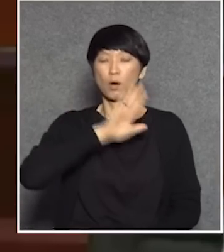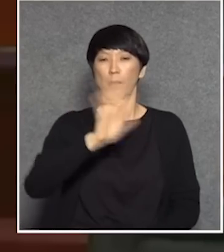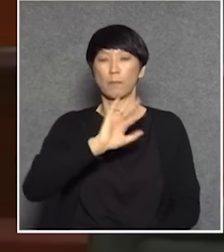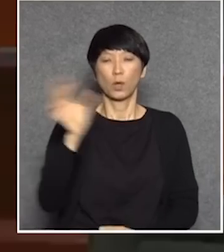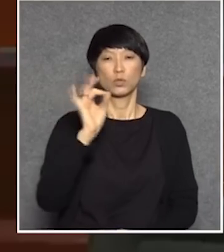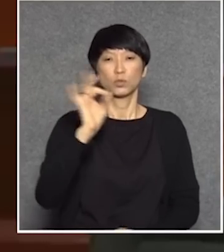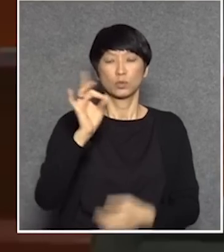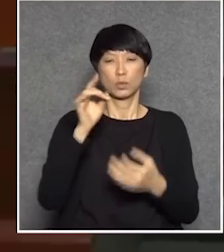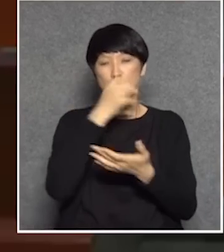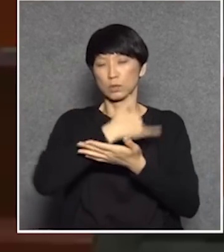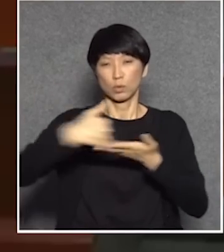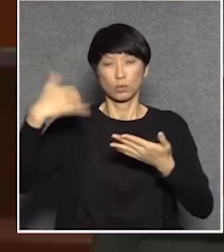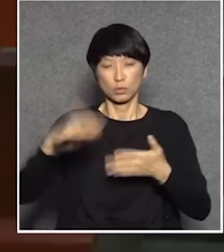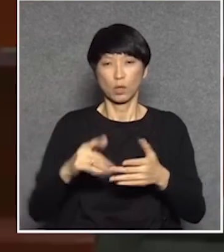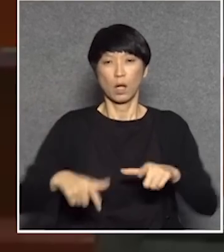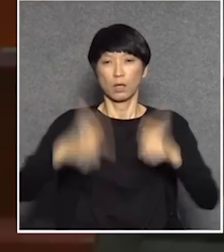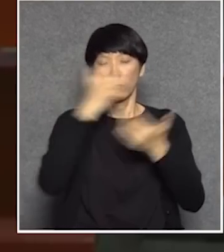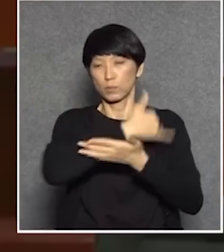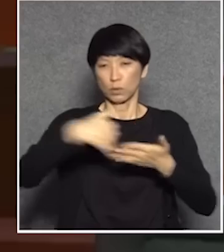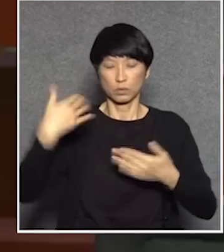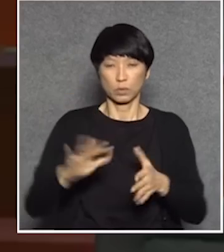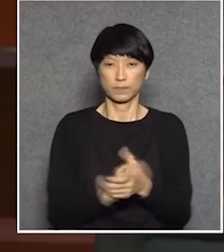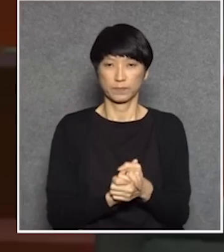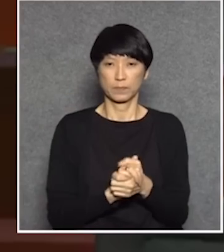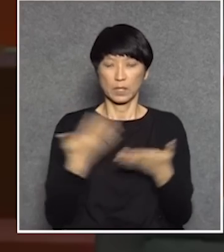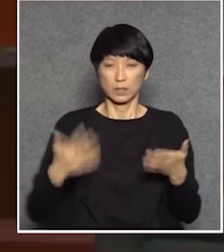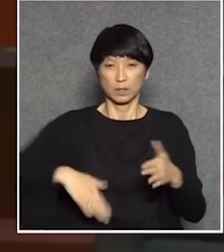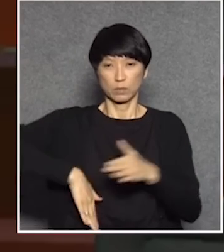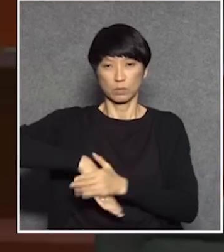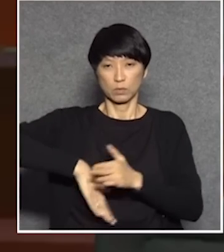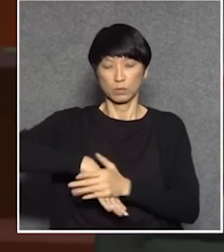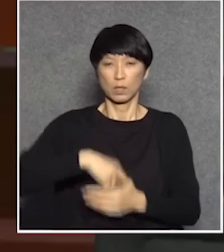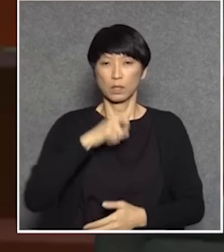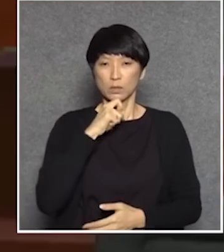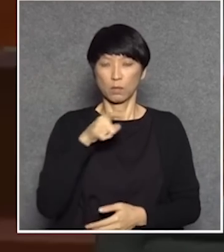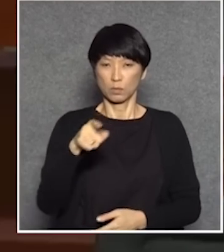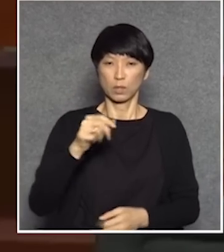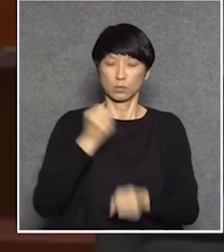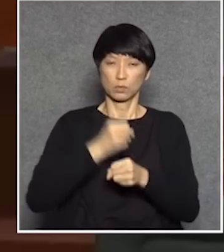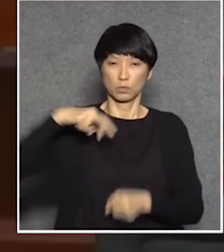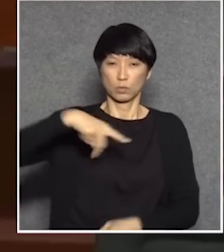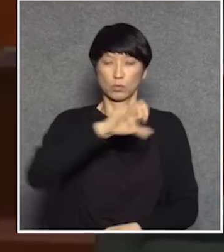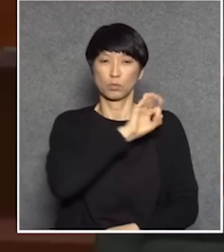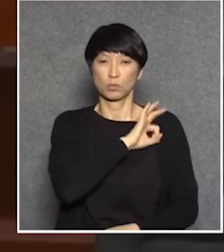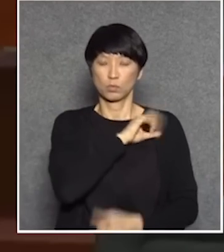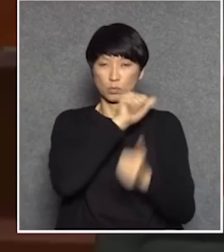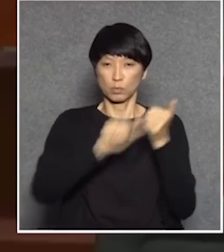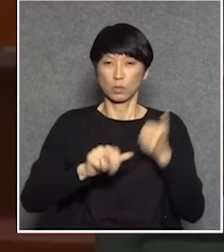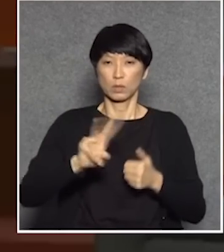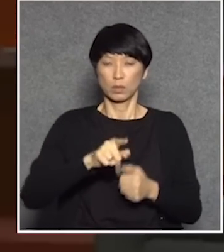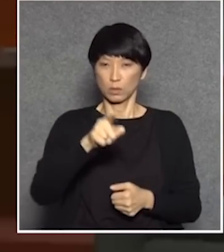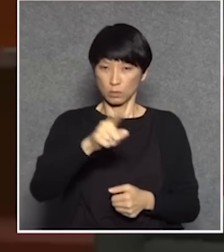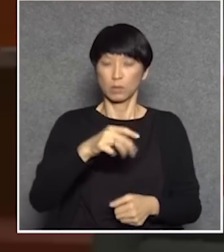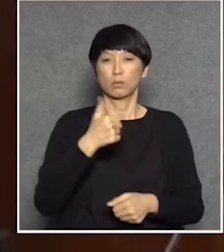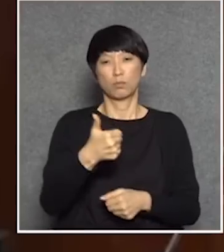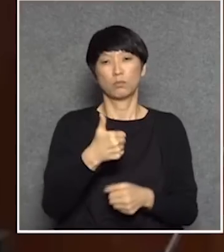啦，係咪？呢、這個即係林奮強嗰啲走咗啦，而家仲喺度嘅主席，你都做過行政會議成員啦。我覺得你就真係識財識所